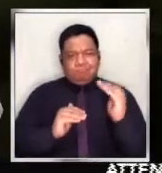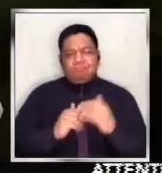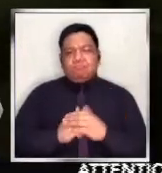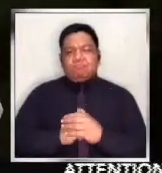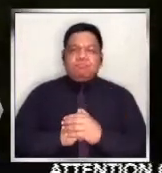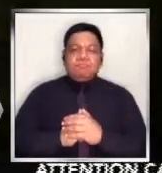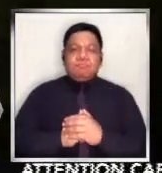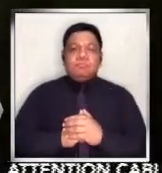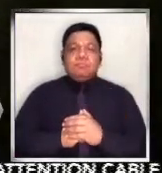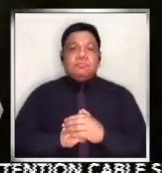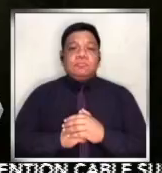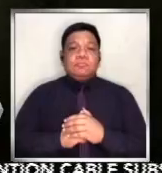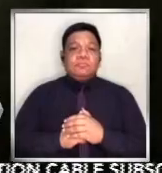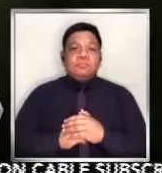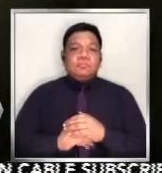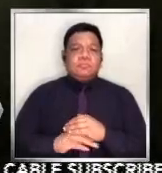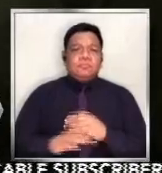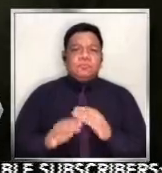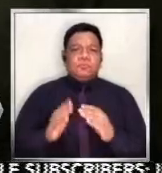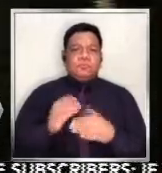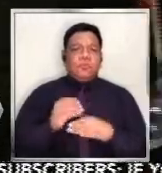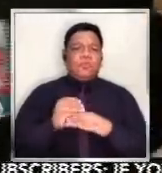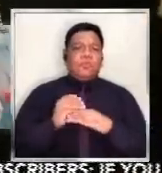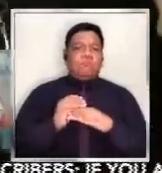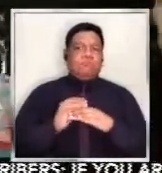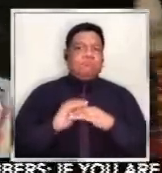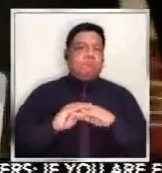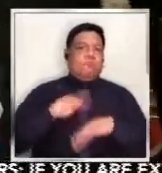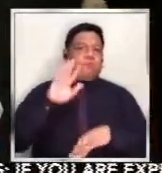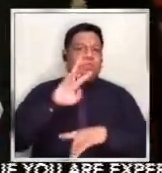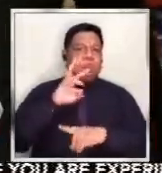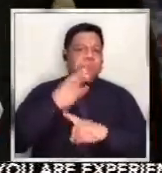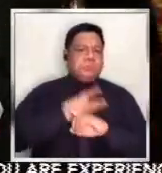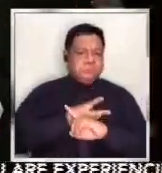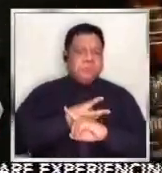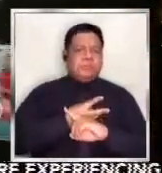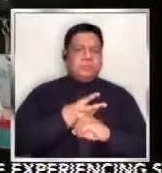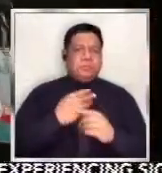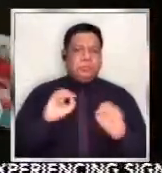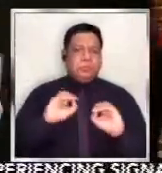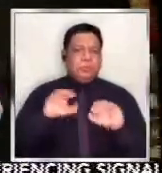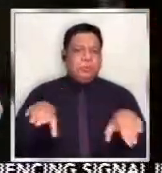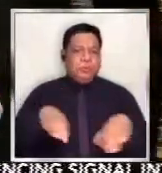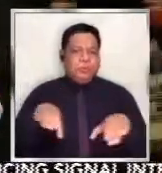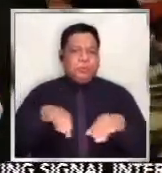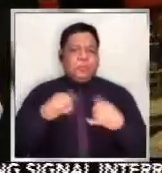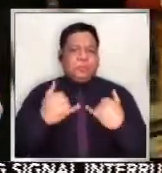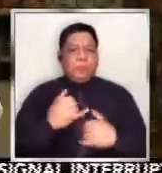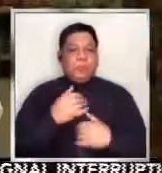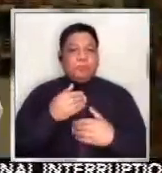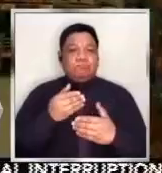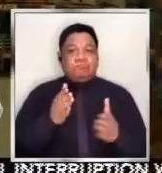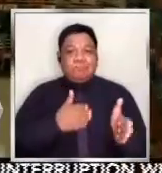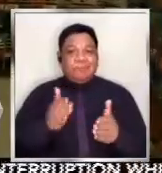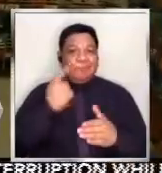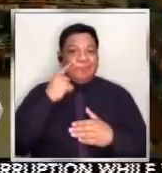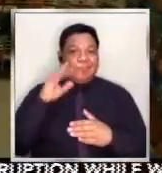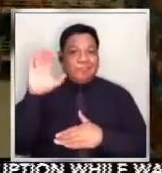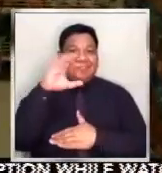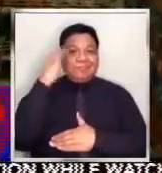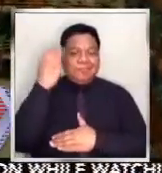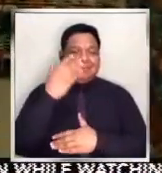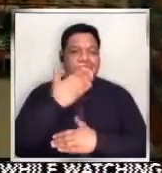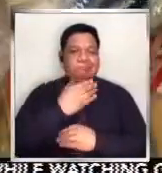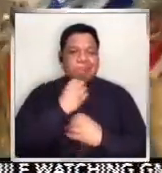Mahigit 6 na buwan ang walang trabaho si Nicole kaya tiyak na matipid daw ang handa nila sa Noche Buena. Babawasan na lang namin para magkasya